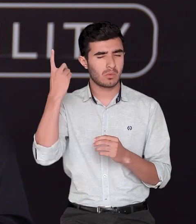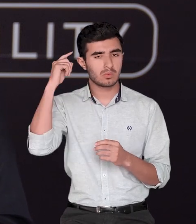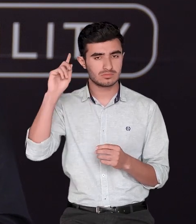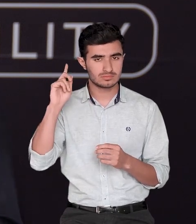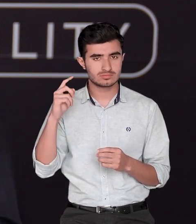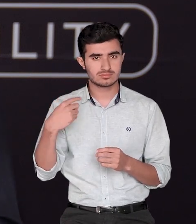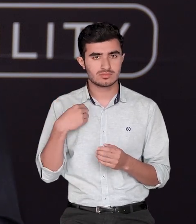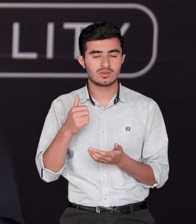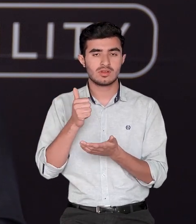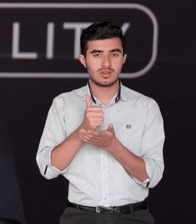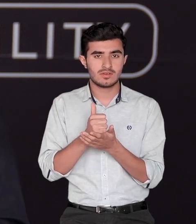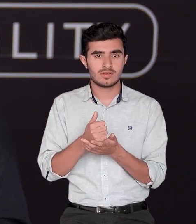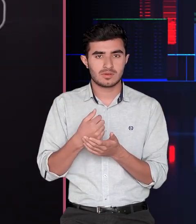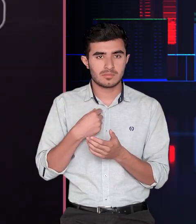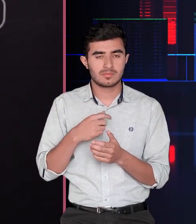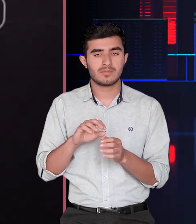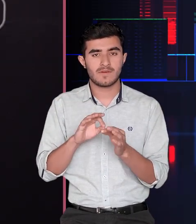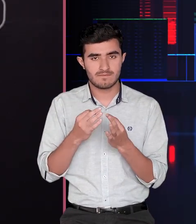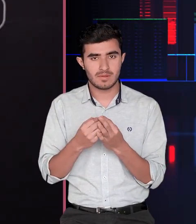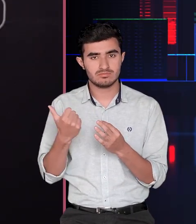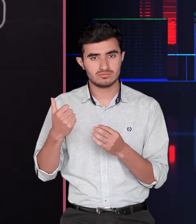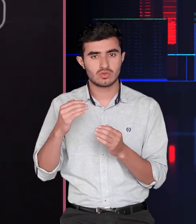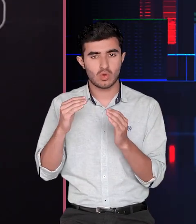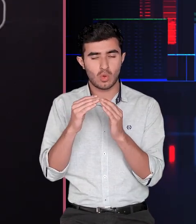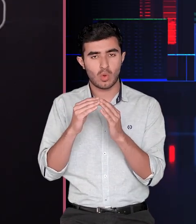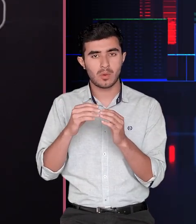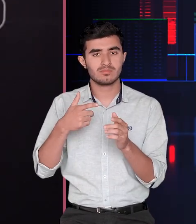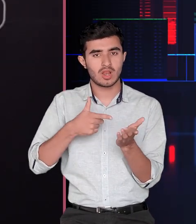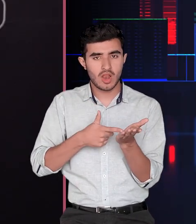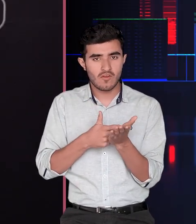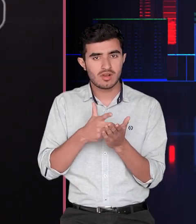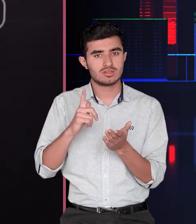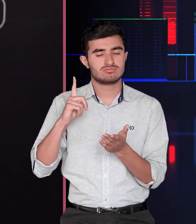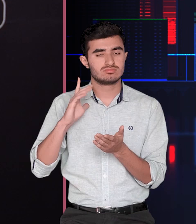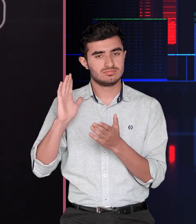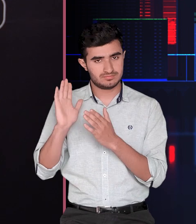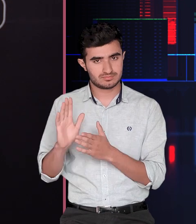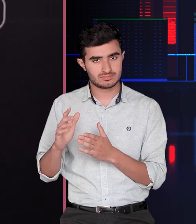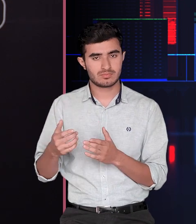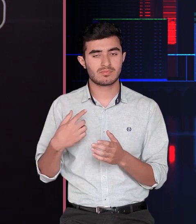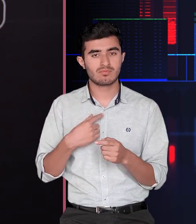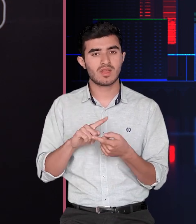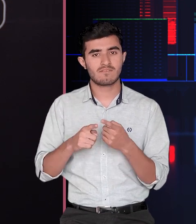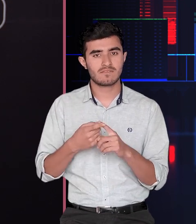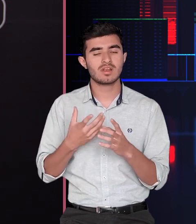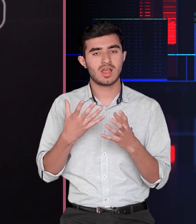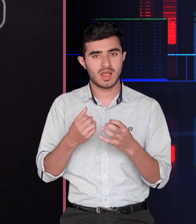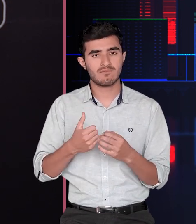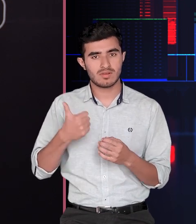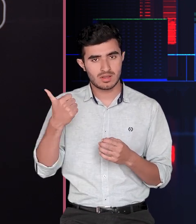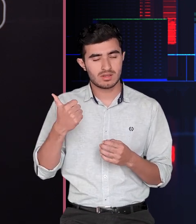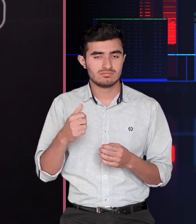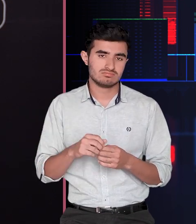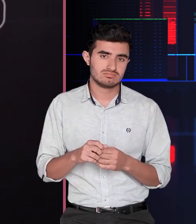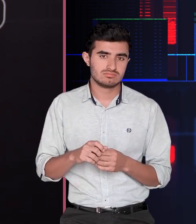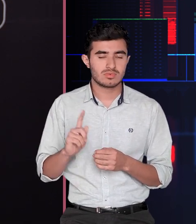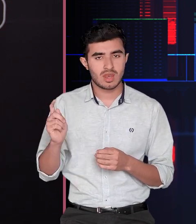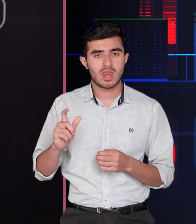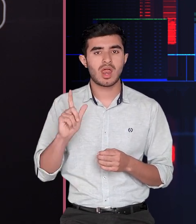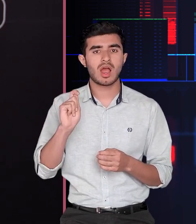बात है, नवंबर की। आई वाज सिटिंग इन अ शू मैन्युफैक्चरिंग कंपनी, वेरी रिनाउंड। तो हमारे एक दोस्त हैं जो कि